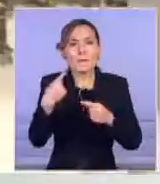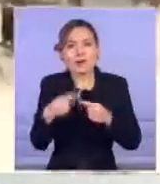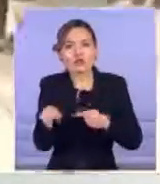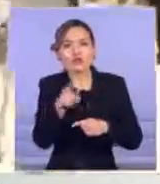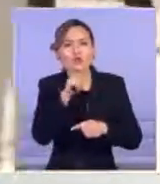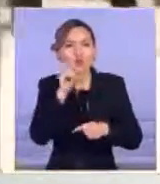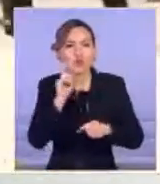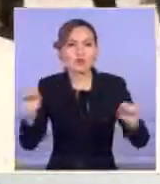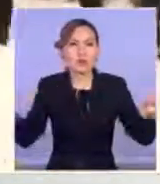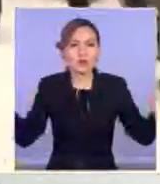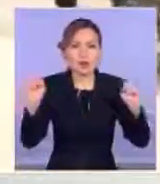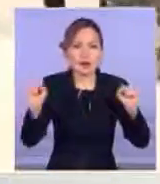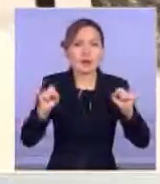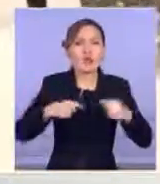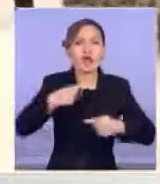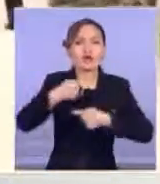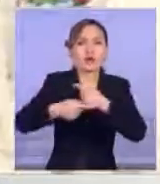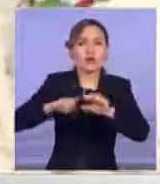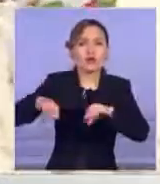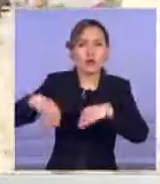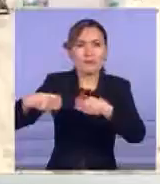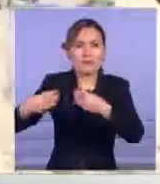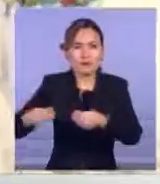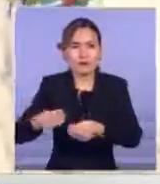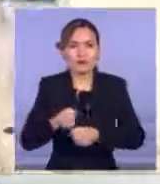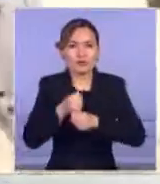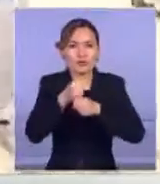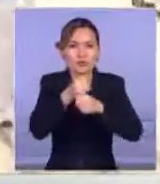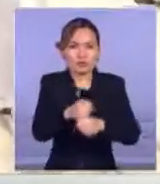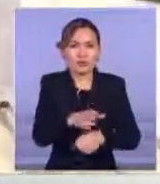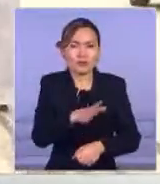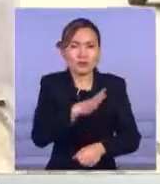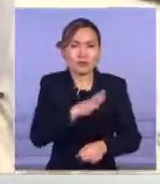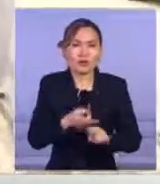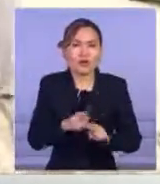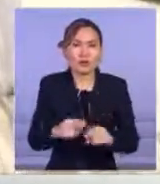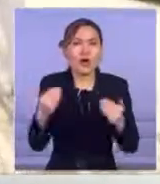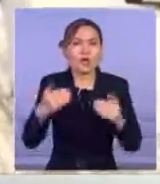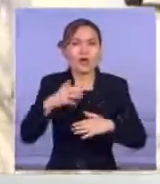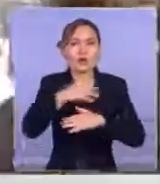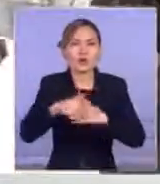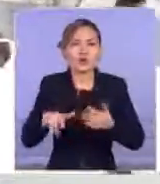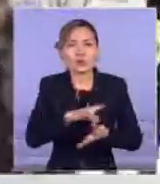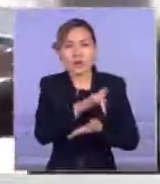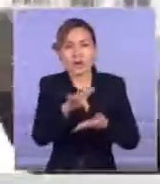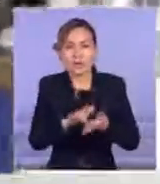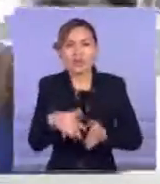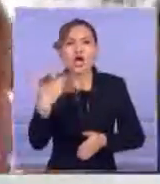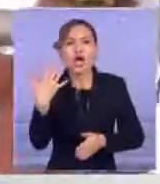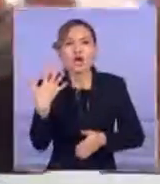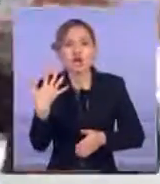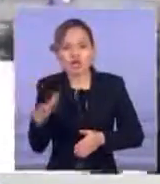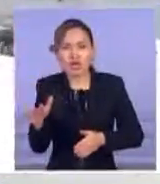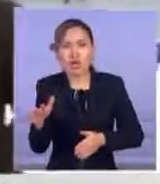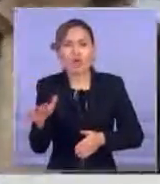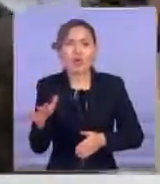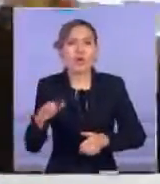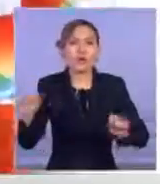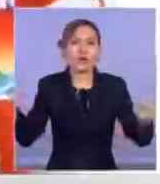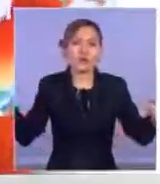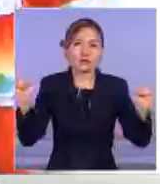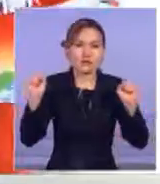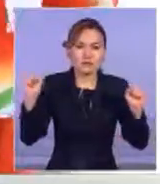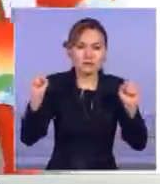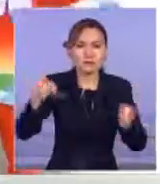жас жеткіншектер алауды бірінен соң бірін алып жүрді. Жалпы айта кету керек, бүгін Көкшетауда 50 алаугер алауды қала